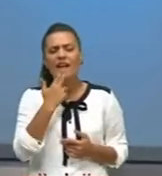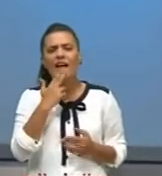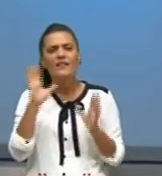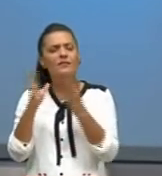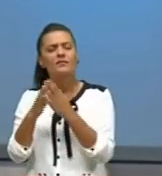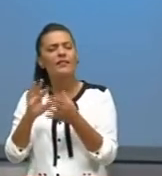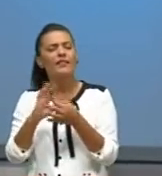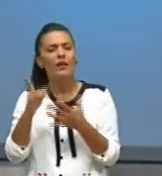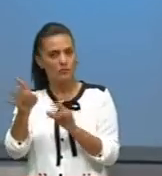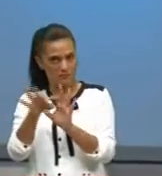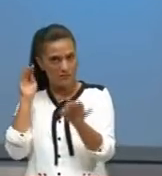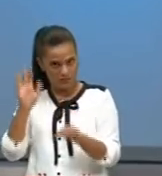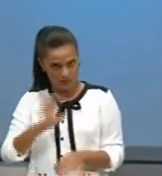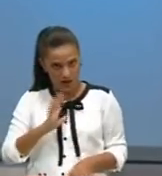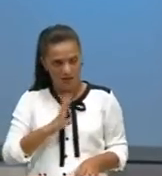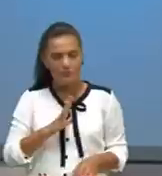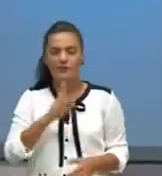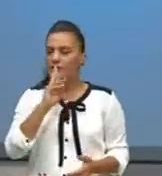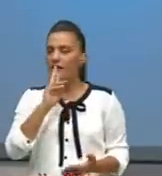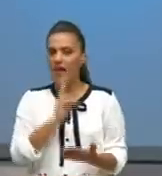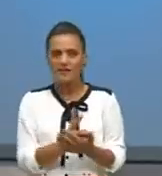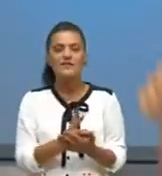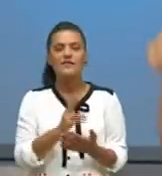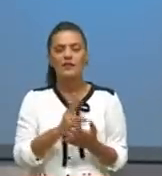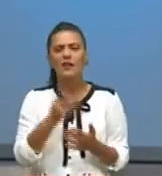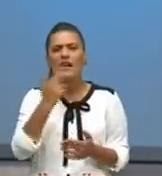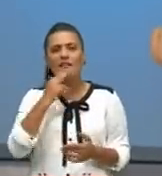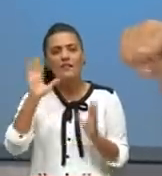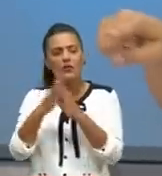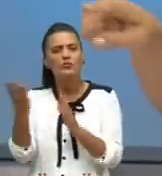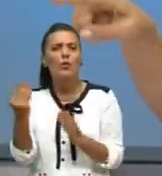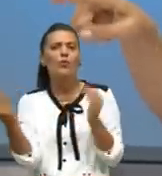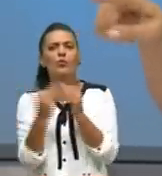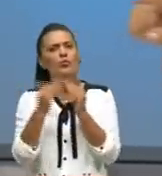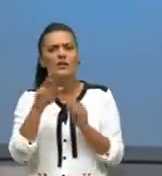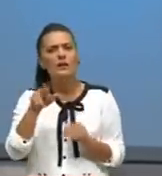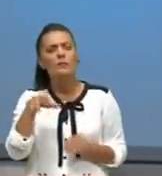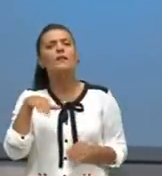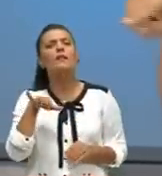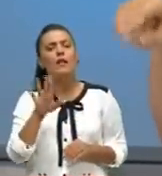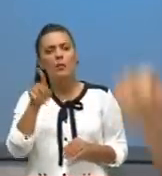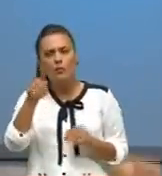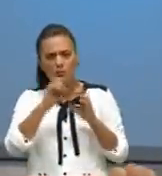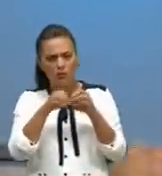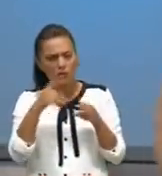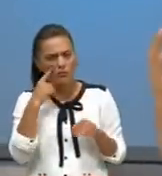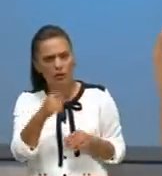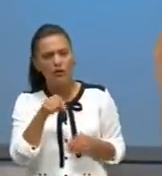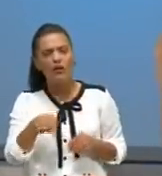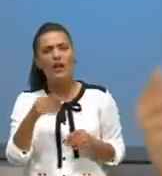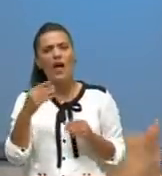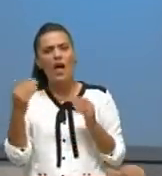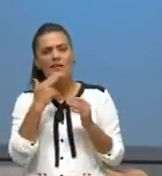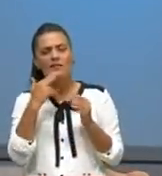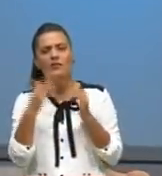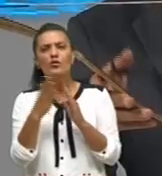kadınlar ne durumda? Onlar ok atabiliyorlar mı? Bunu kesinlikle, kullanabiliyorlar mı? Kesinlikle. Aslında kadınlar için daha uygun gibi sanki, değil mi? Bunun formu, ergonomisi çok,